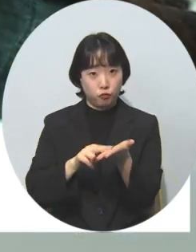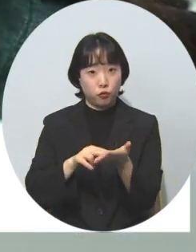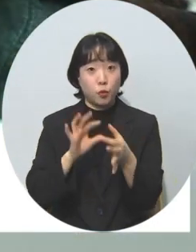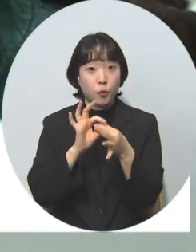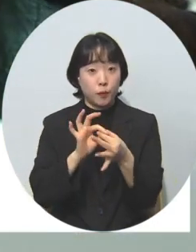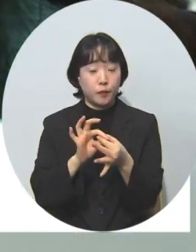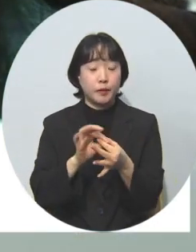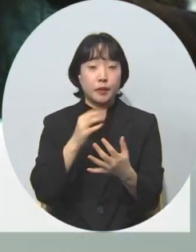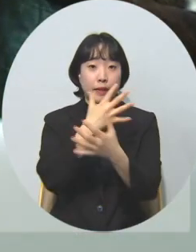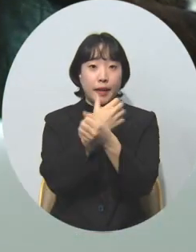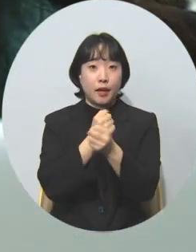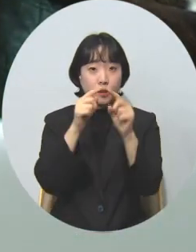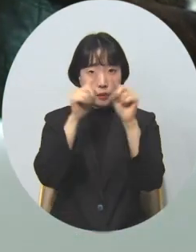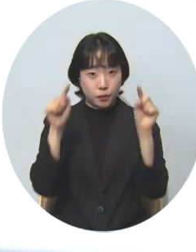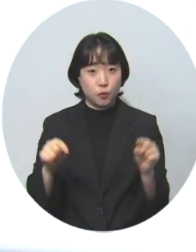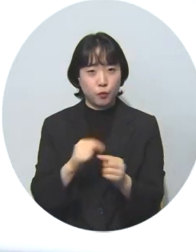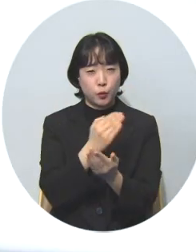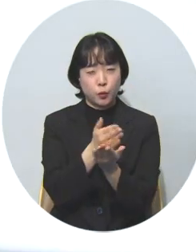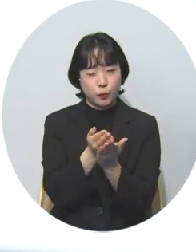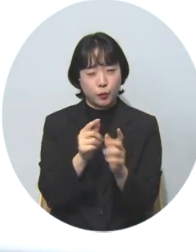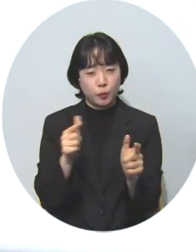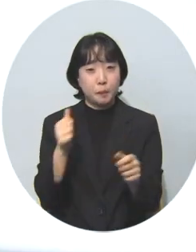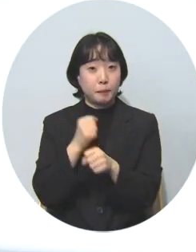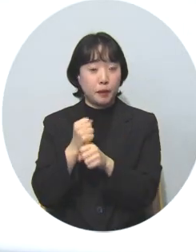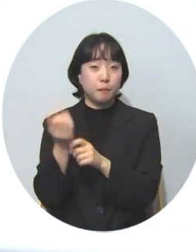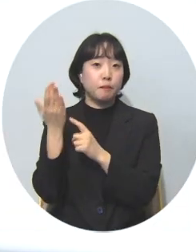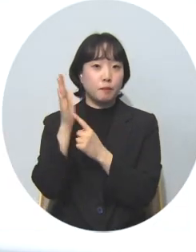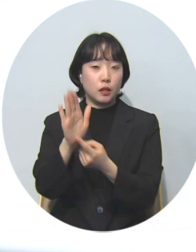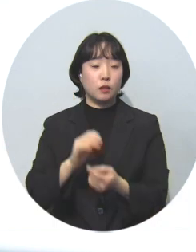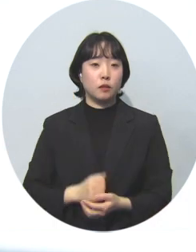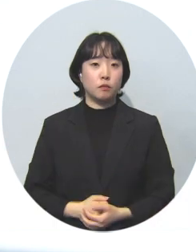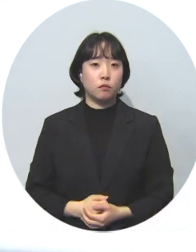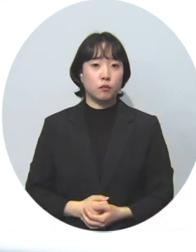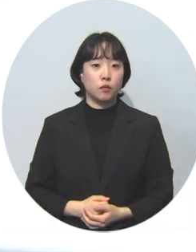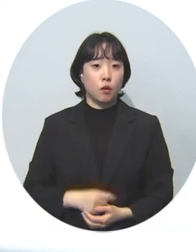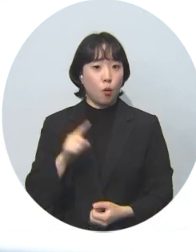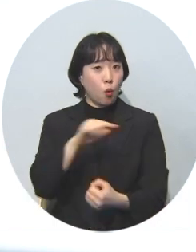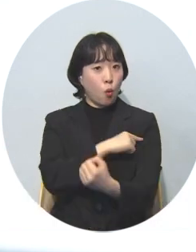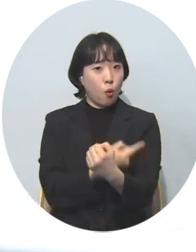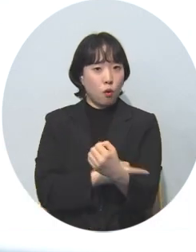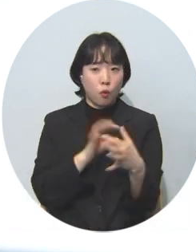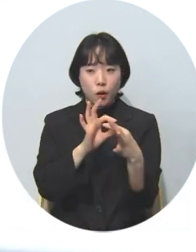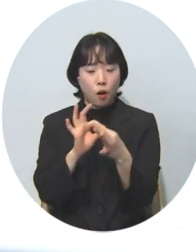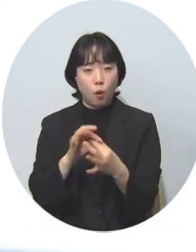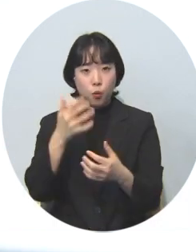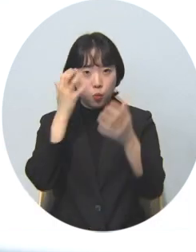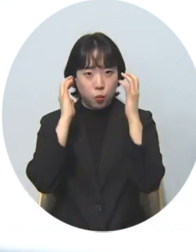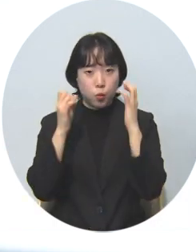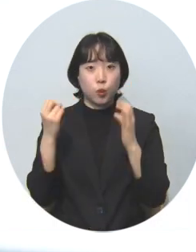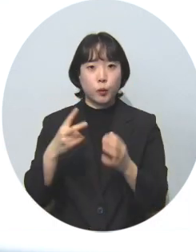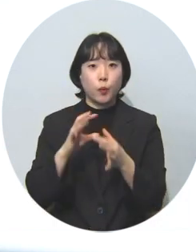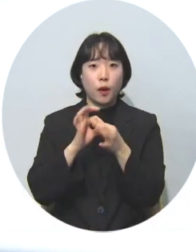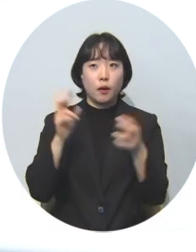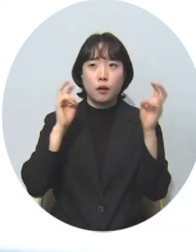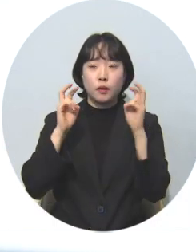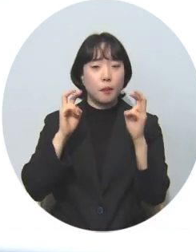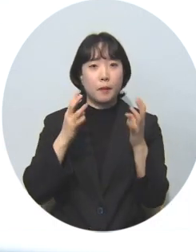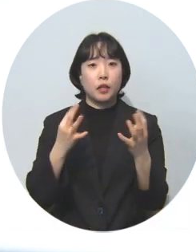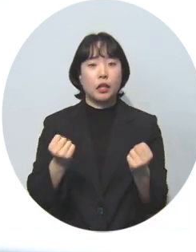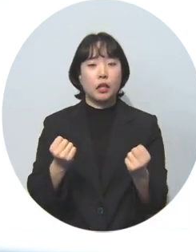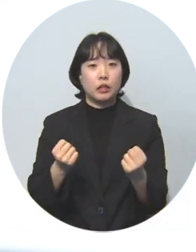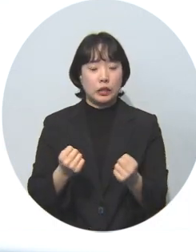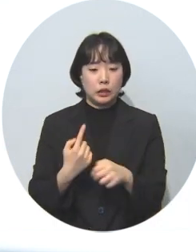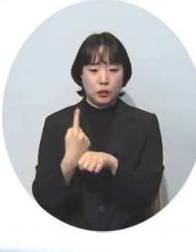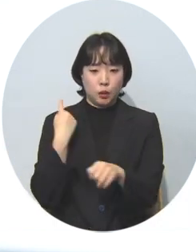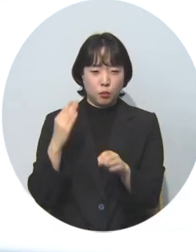여섯 종의 개정안을 마련했습니다 관계 복잡하고 관 사자도 많고 부터